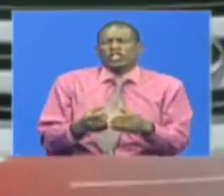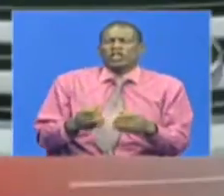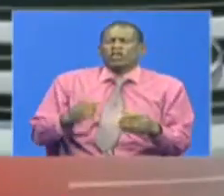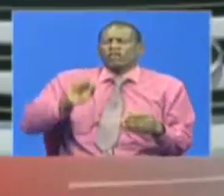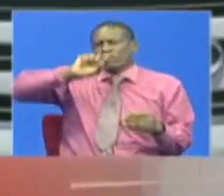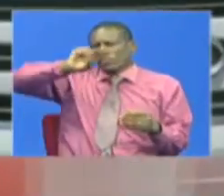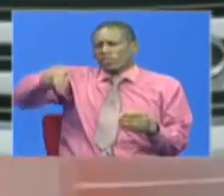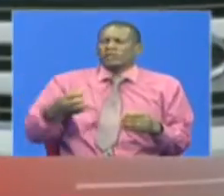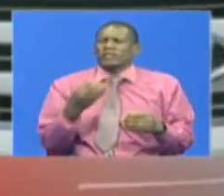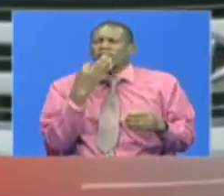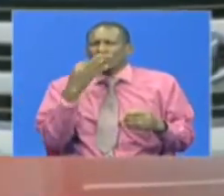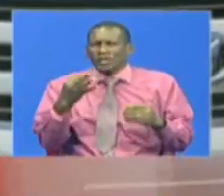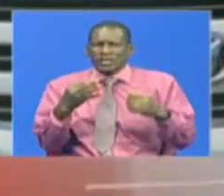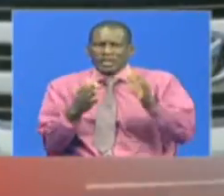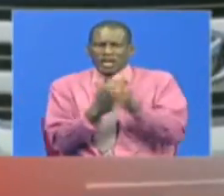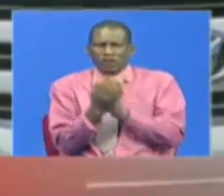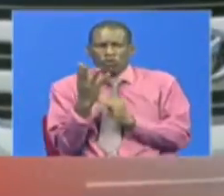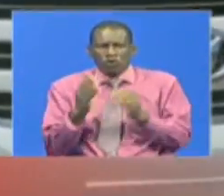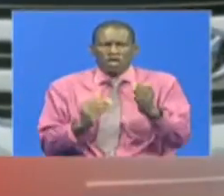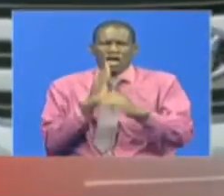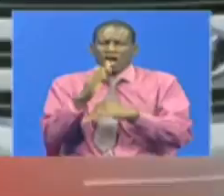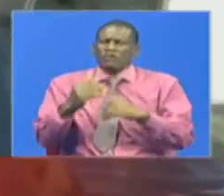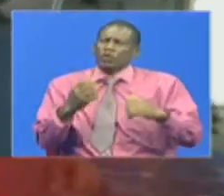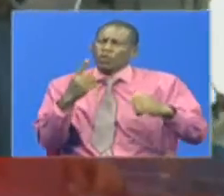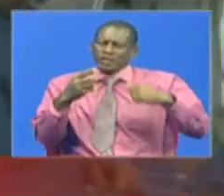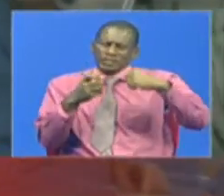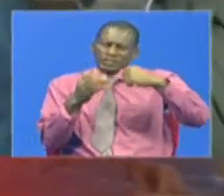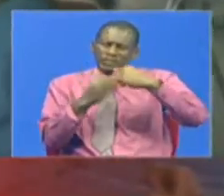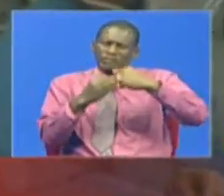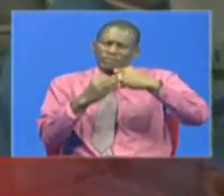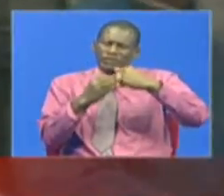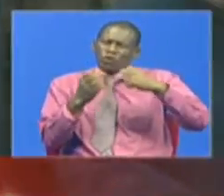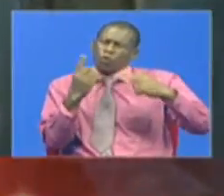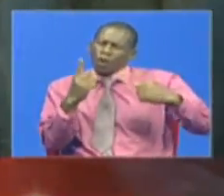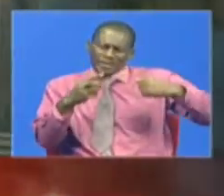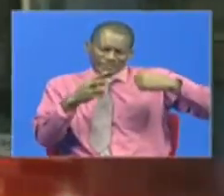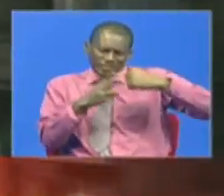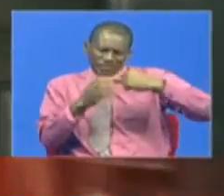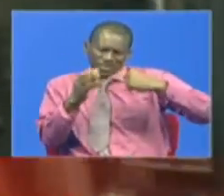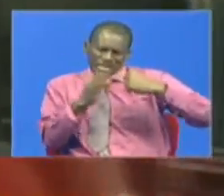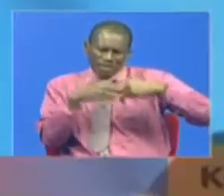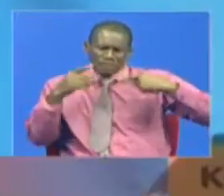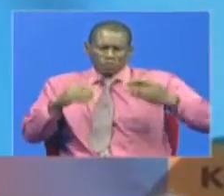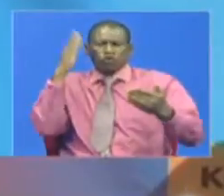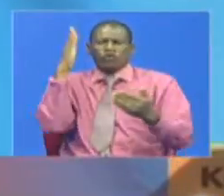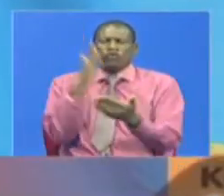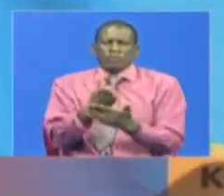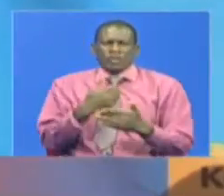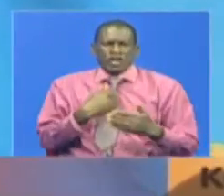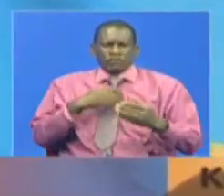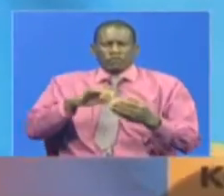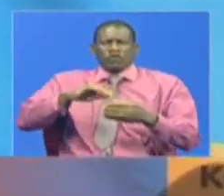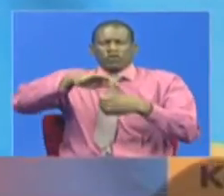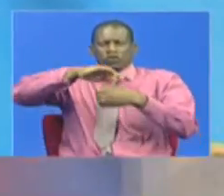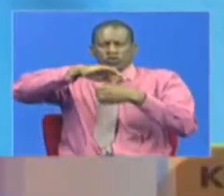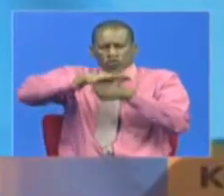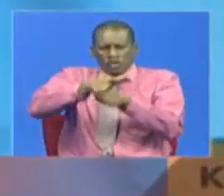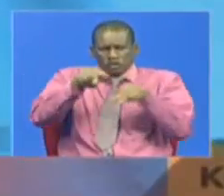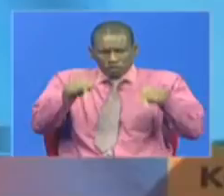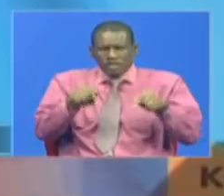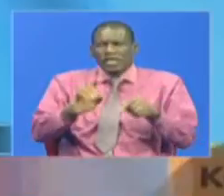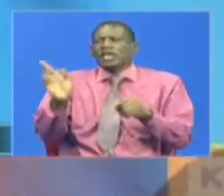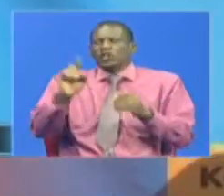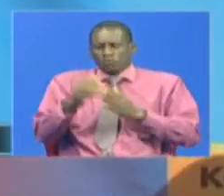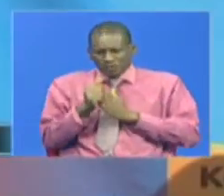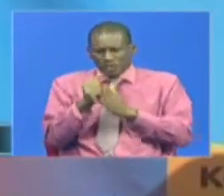5384 baada ya watu 178 zaidi kuthibitishwa kuwa na virusi. Nairobi is leading today with